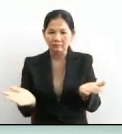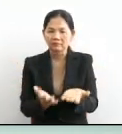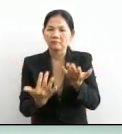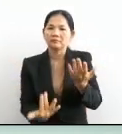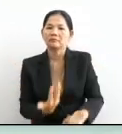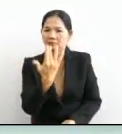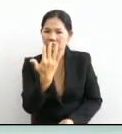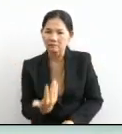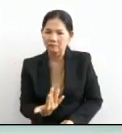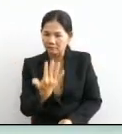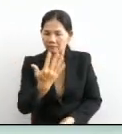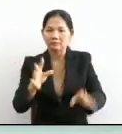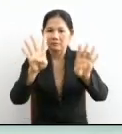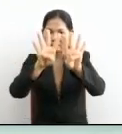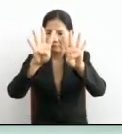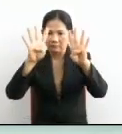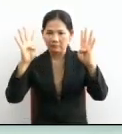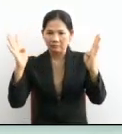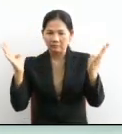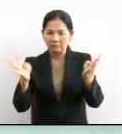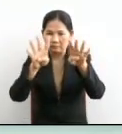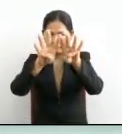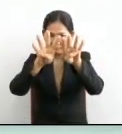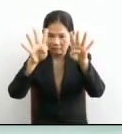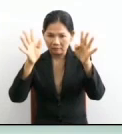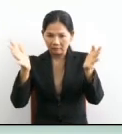lo chồng hỷ